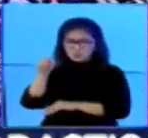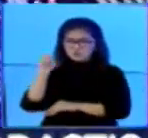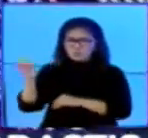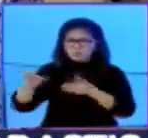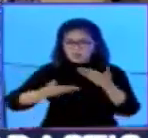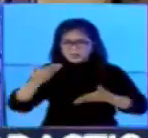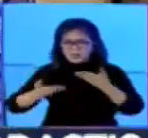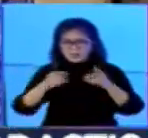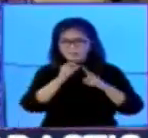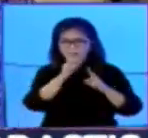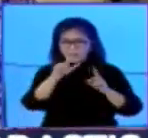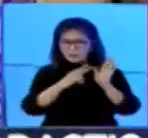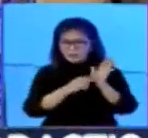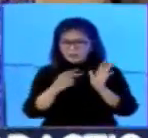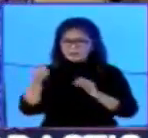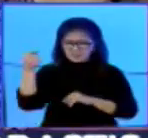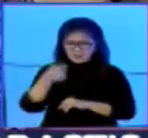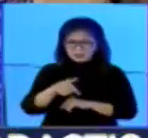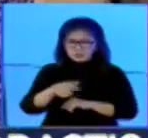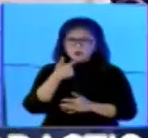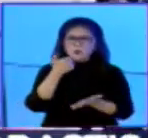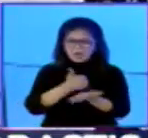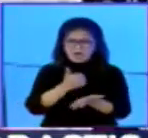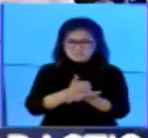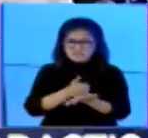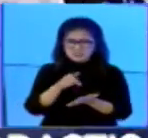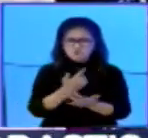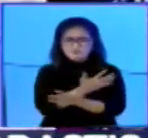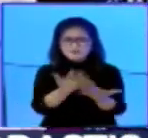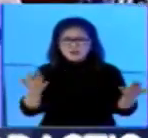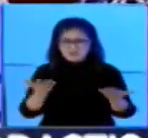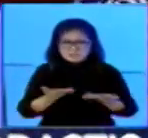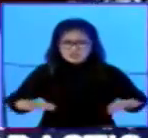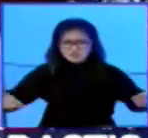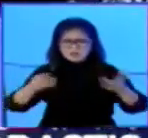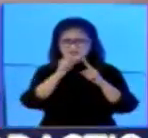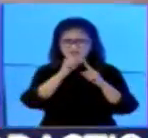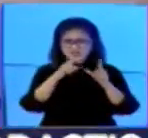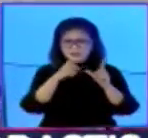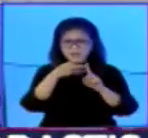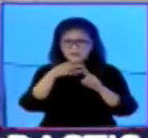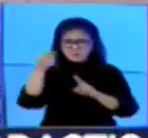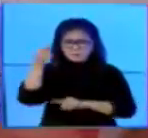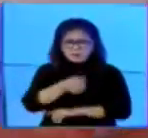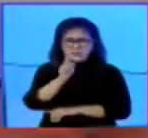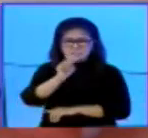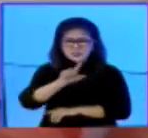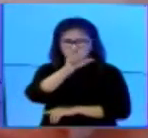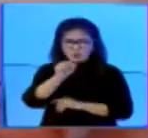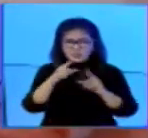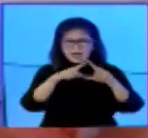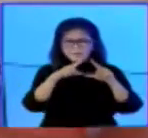tagihan tersebut murni dari pemakaian listrik pelanggan selama masa PSBB. Tagihan listrik pada bulan April dan Mei